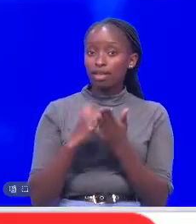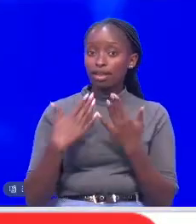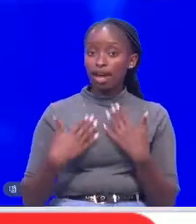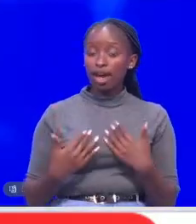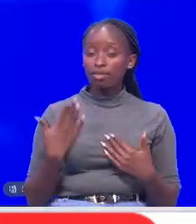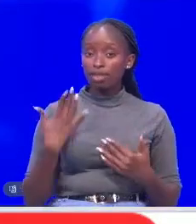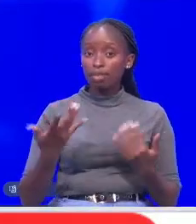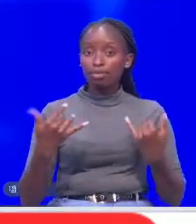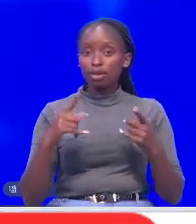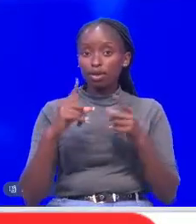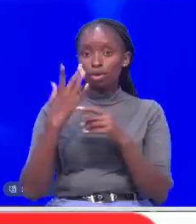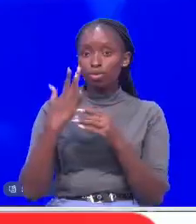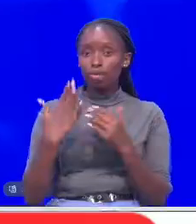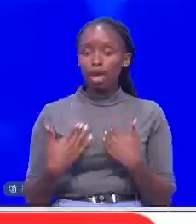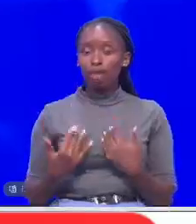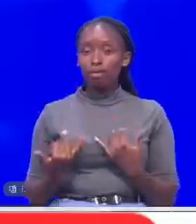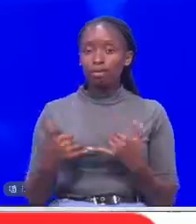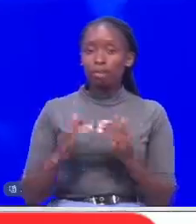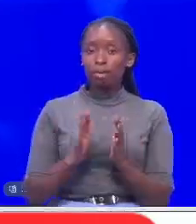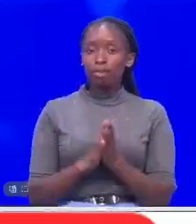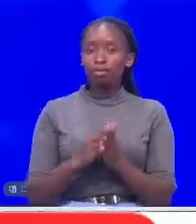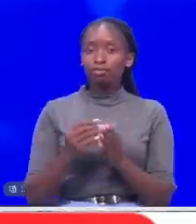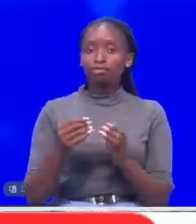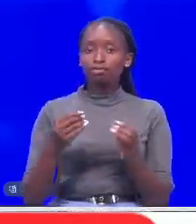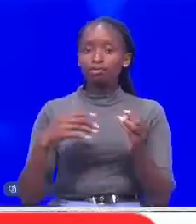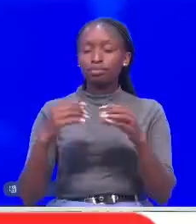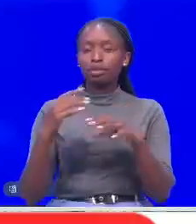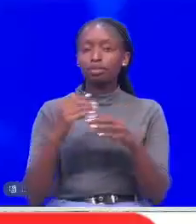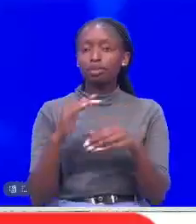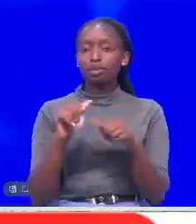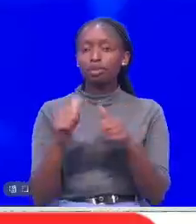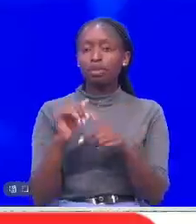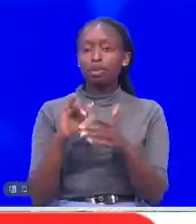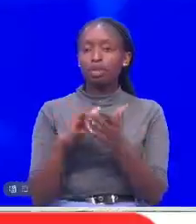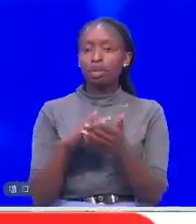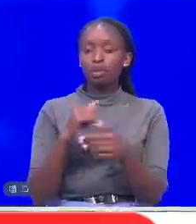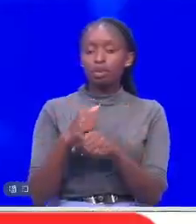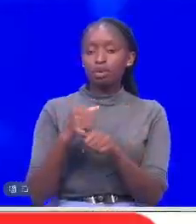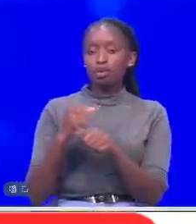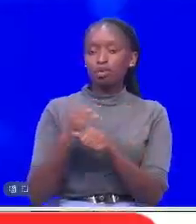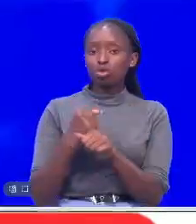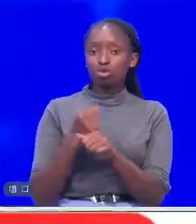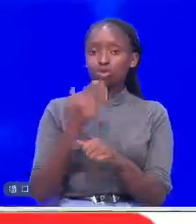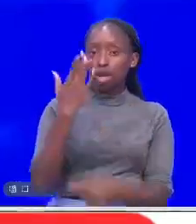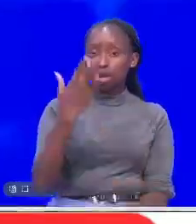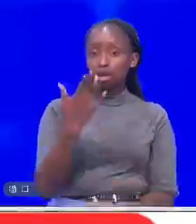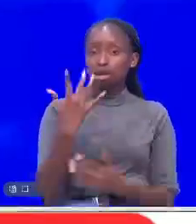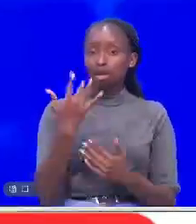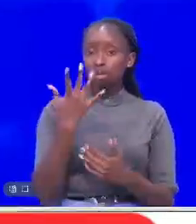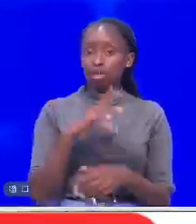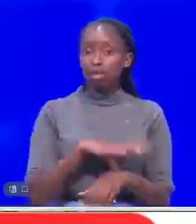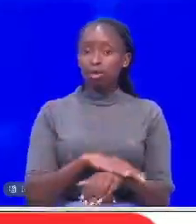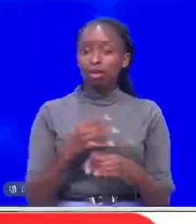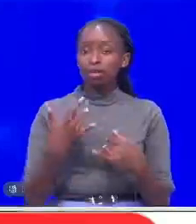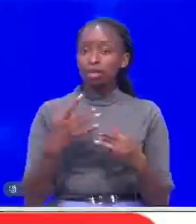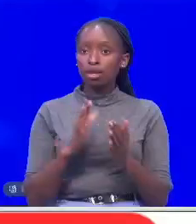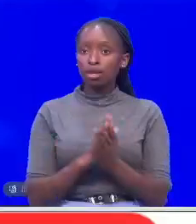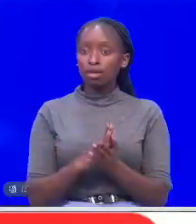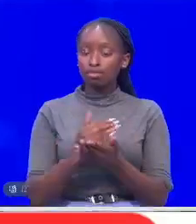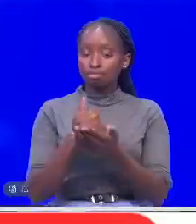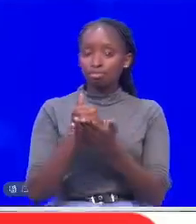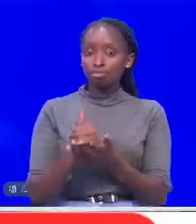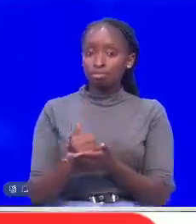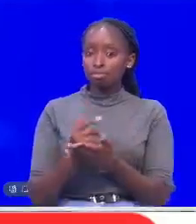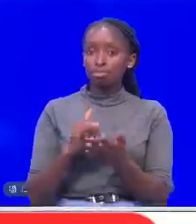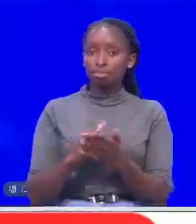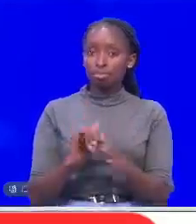ya kubuni nafasi za kazi nchini, akisema kwamba baadhi ya sehemu ambazo kazi inaweza kupatikana ni kuajiriwa katika meli ya kutoka mataifa ya